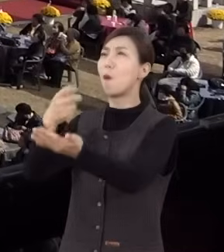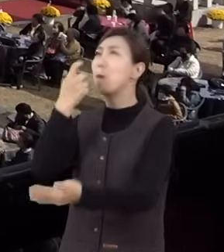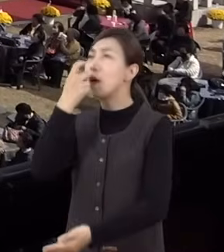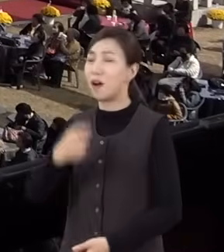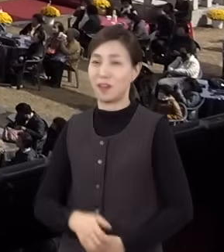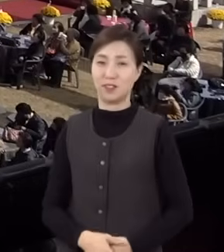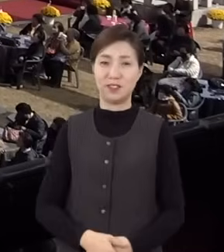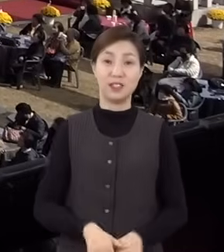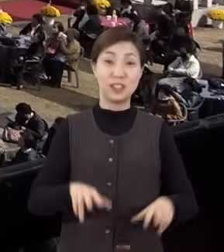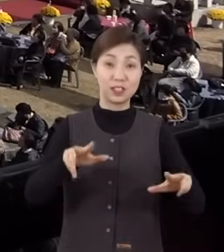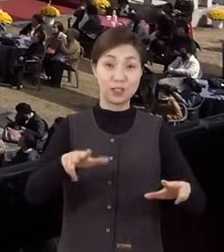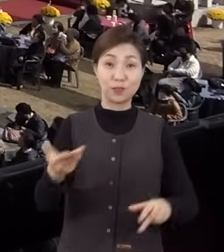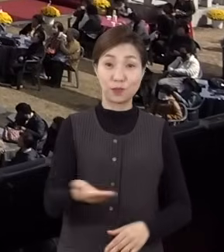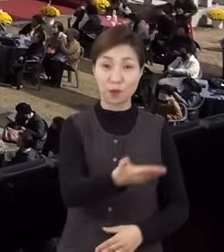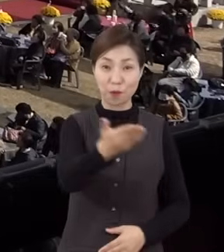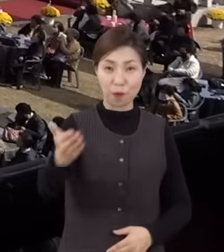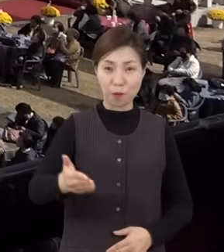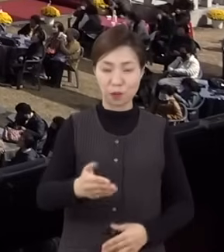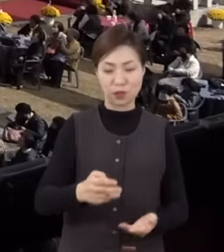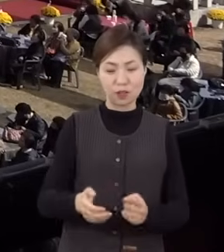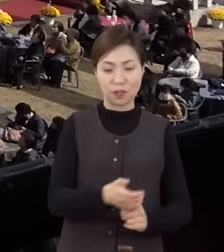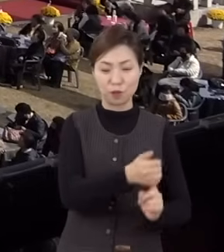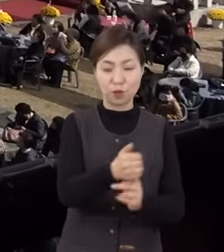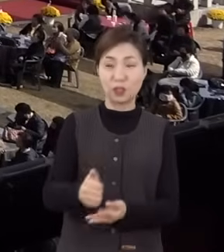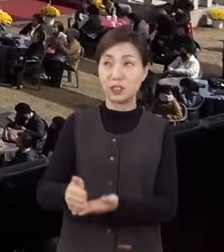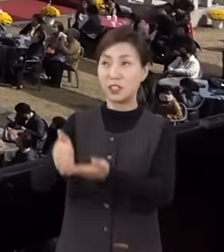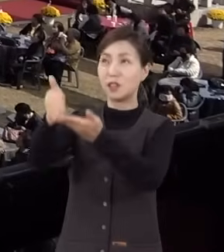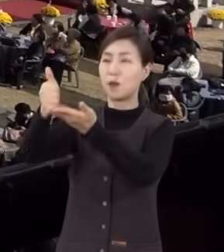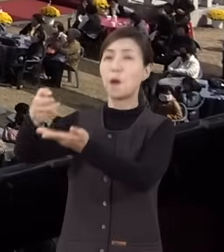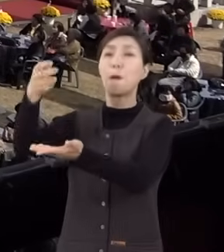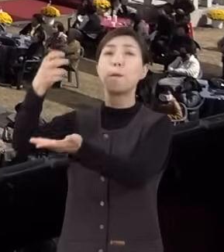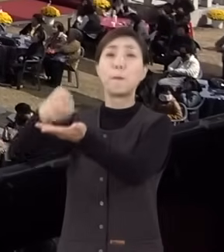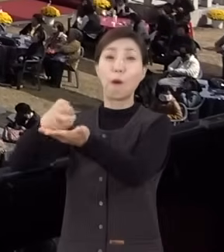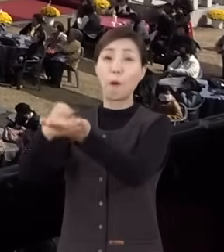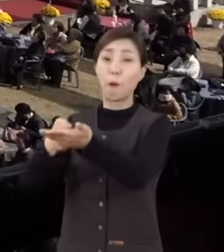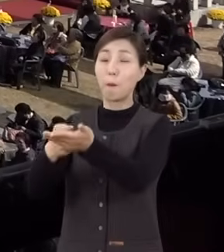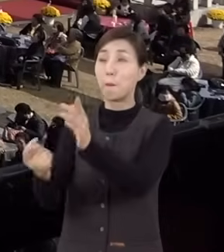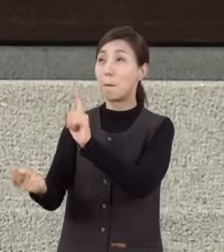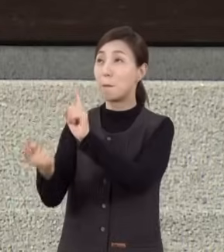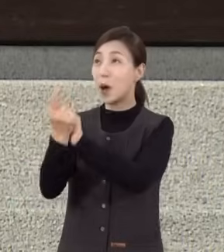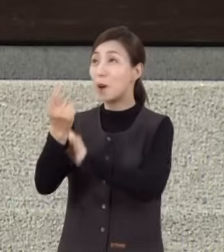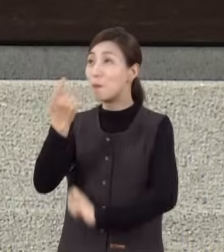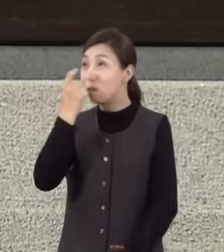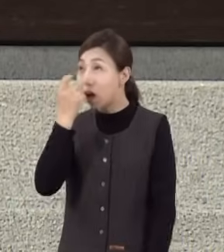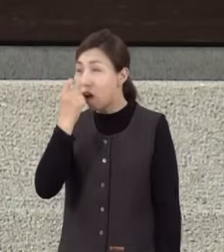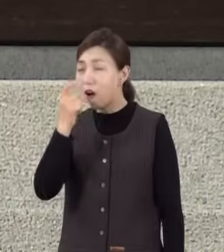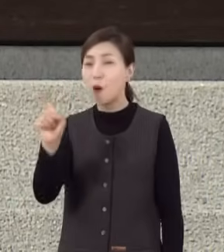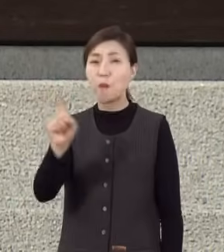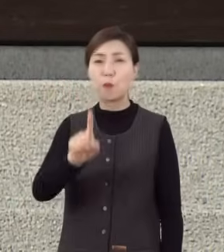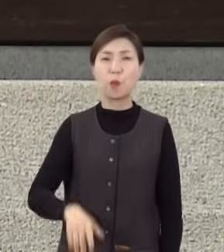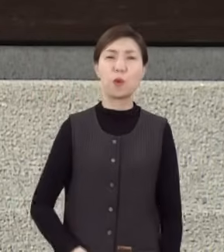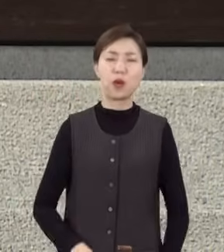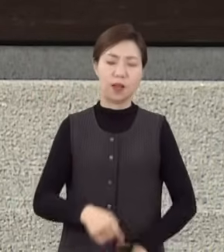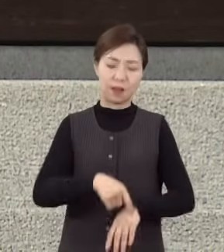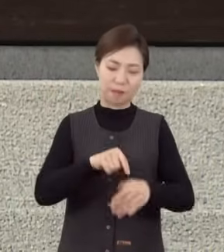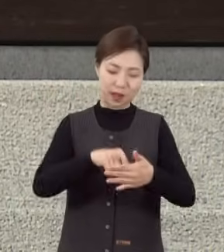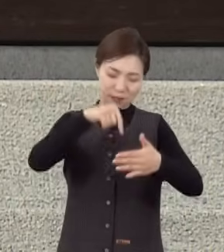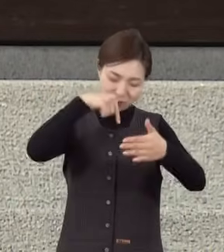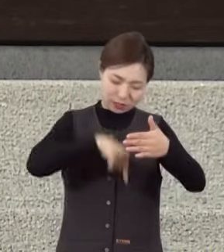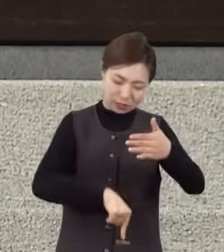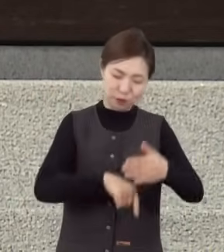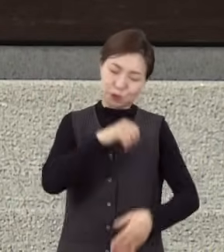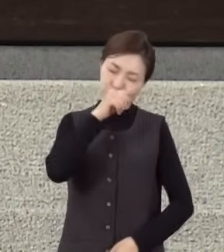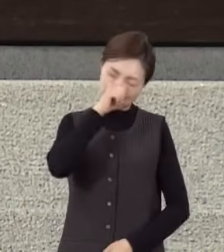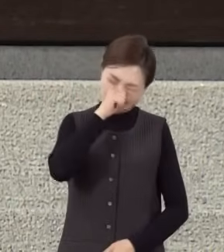그래도 지어놓은 복과 선업과 공덕의 힘이 있구나, 착한 뿌리가 있구나 라는